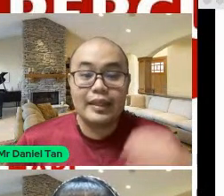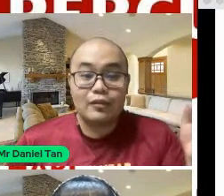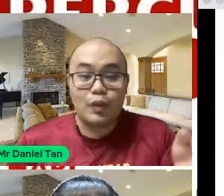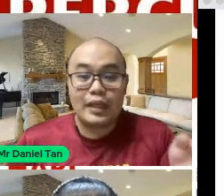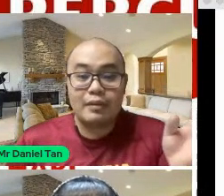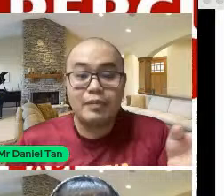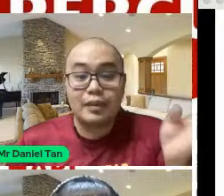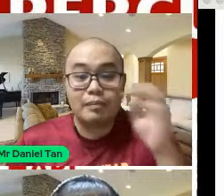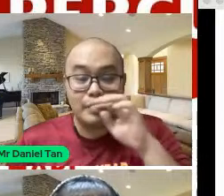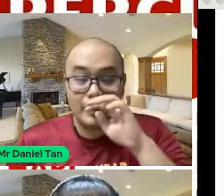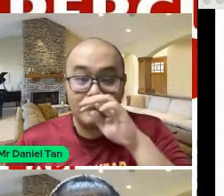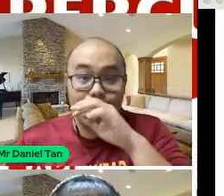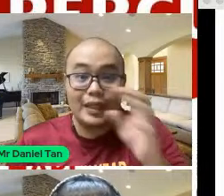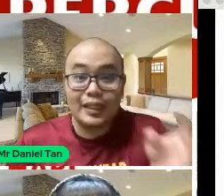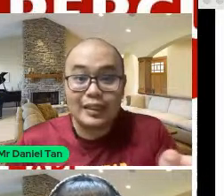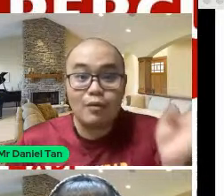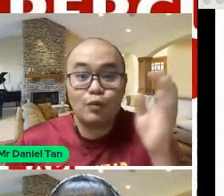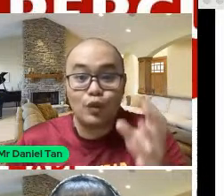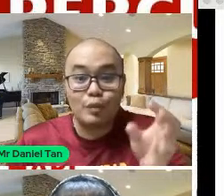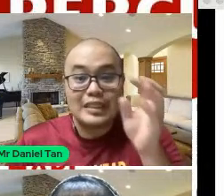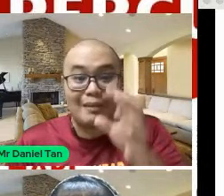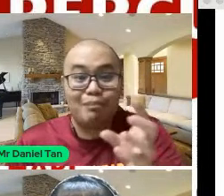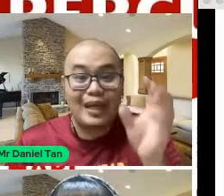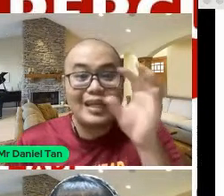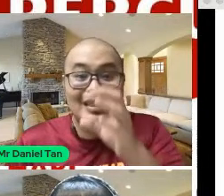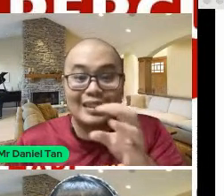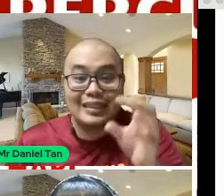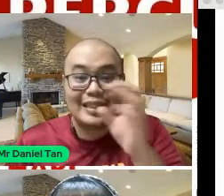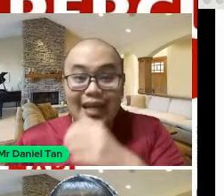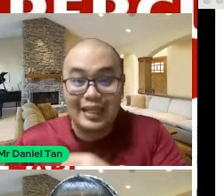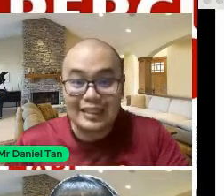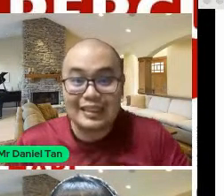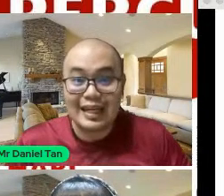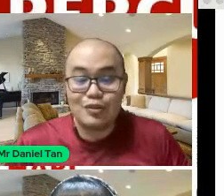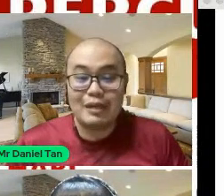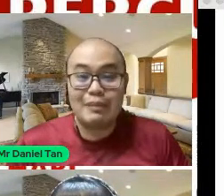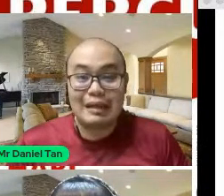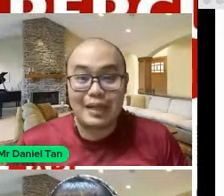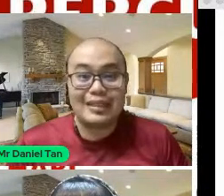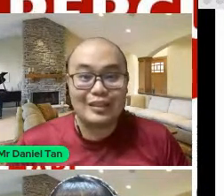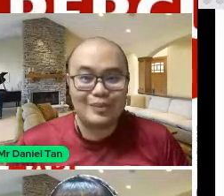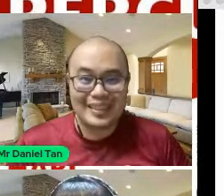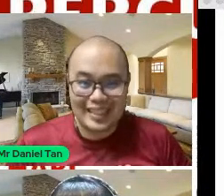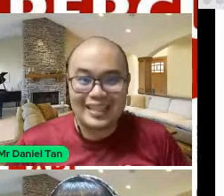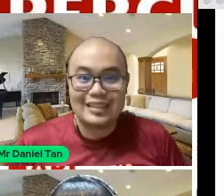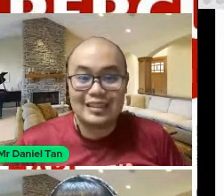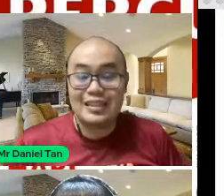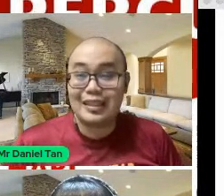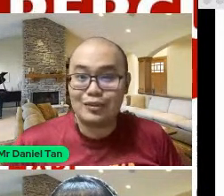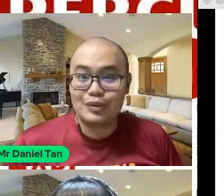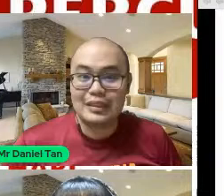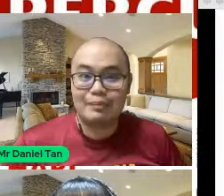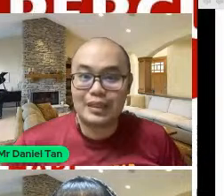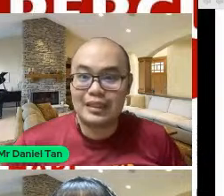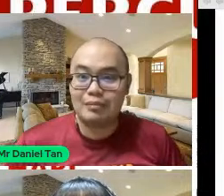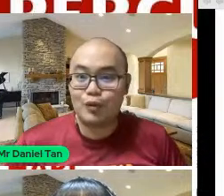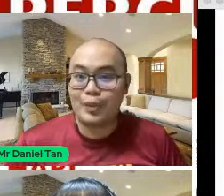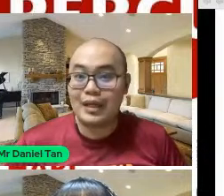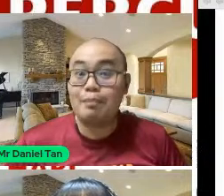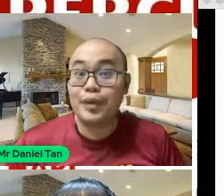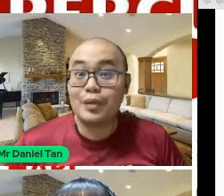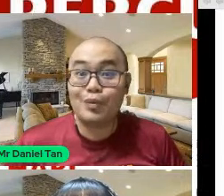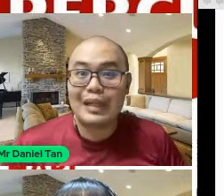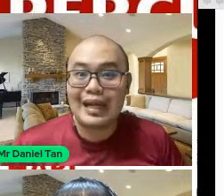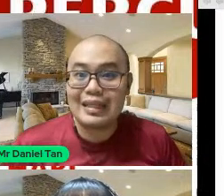Hai jadi ini atuh akan membimbing kita untuk mencapai kejayaan dan juga matlamat hidup kita jadinya tuh sangat